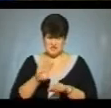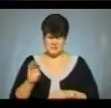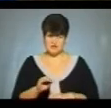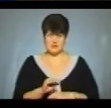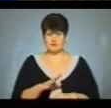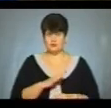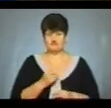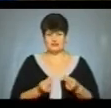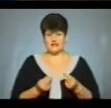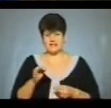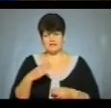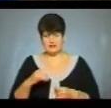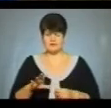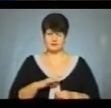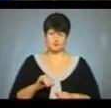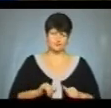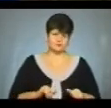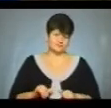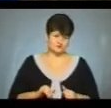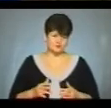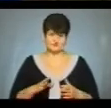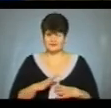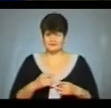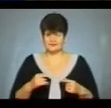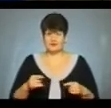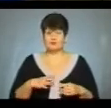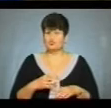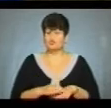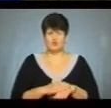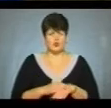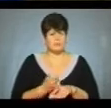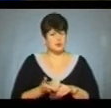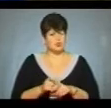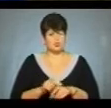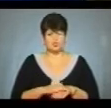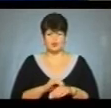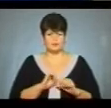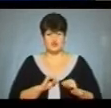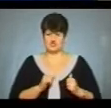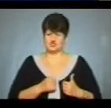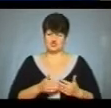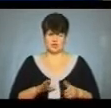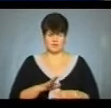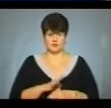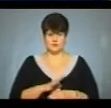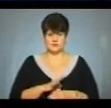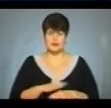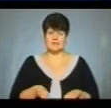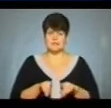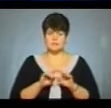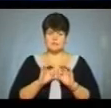якийсь жартівливий, часом був непослушний, але він був добрий, він був дуже добрий і дуже щирий. Також жінка розповіла й